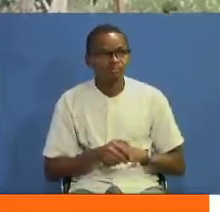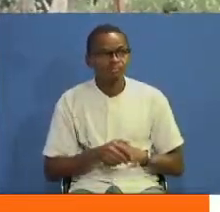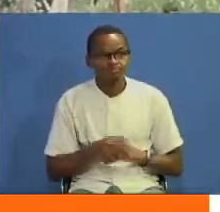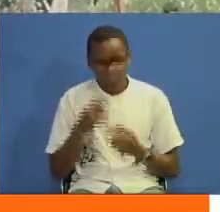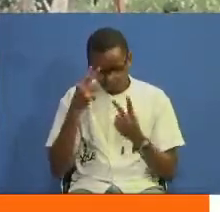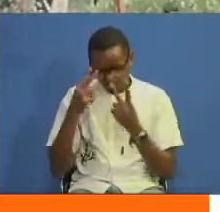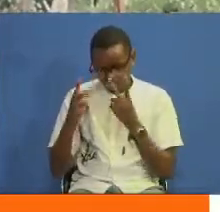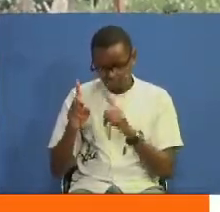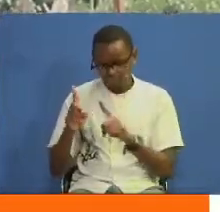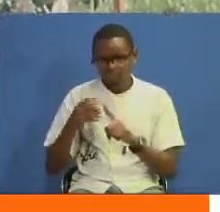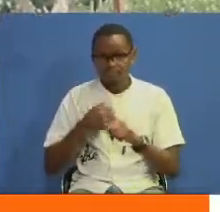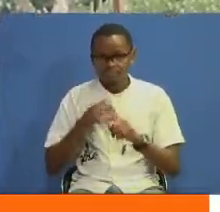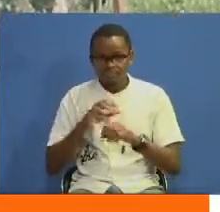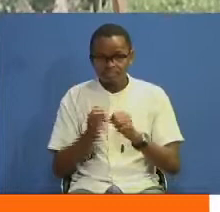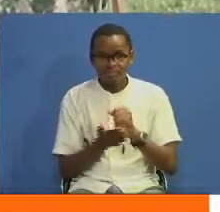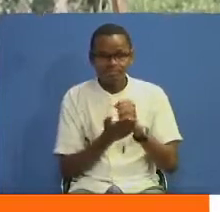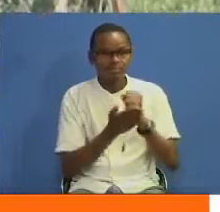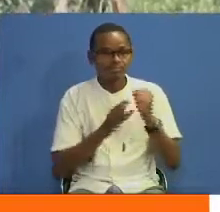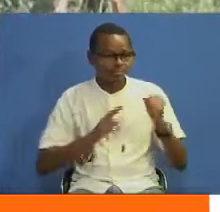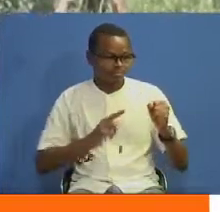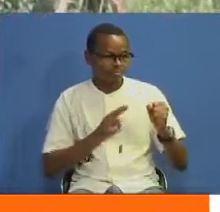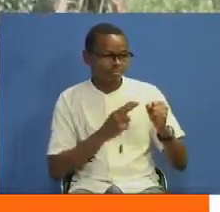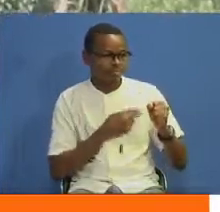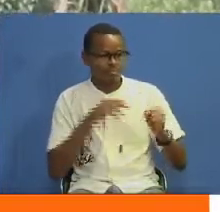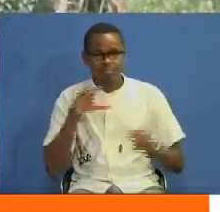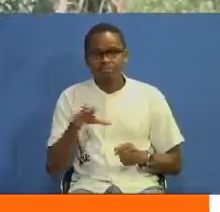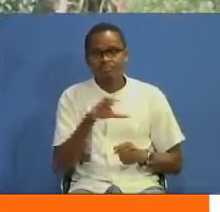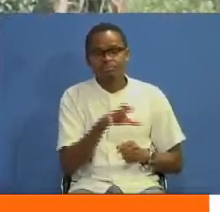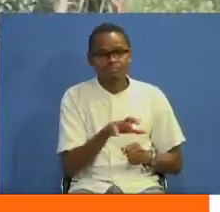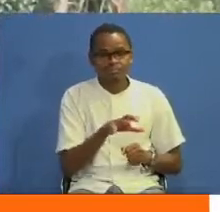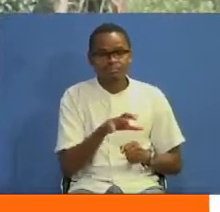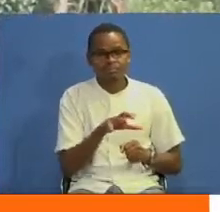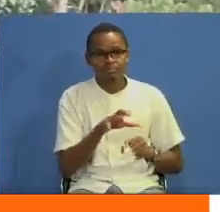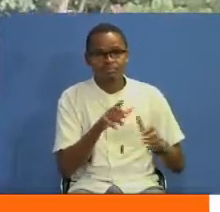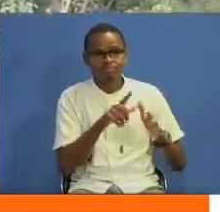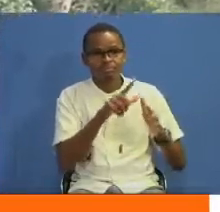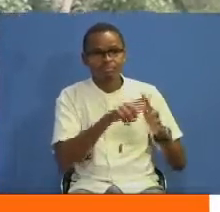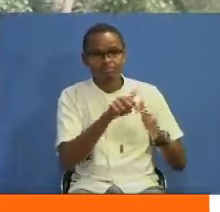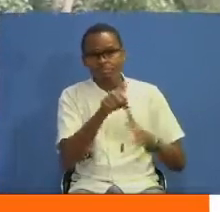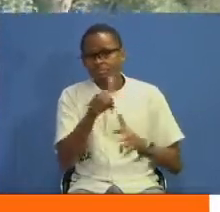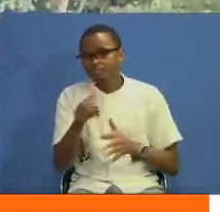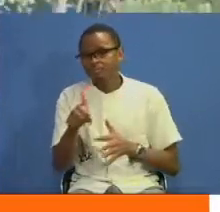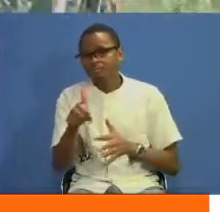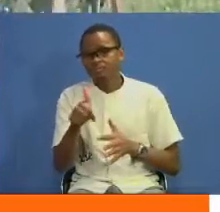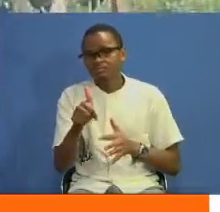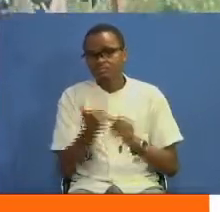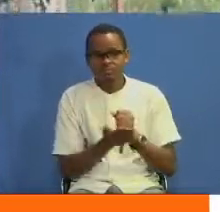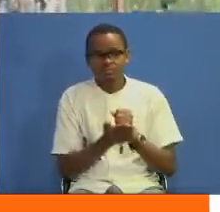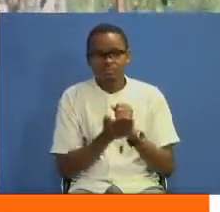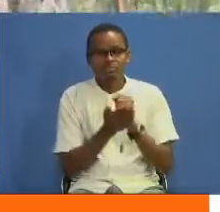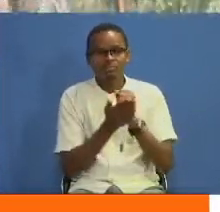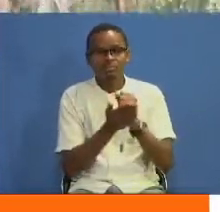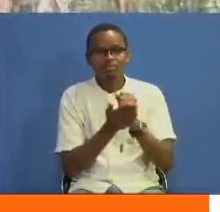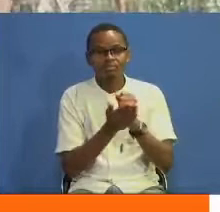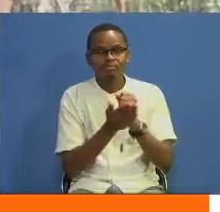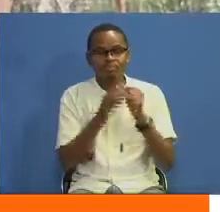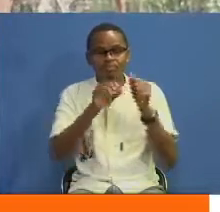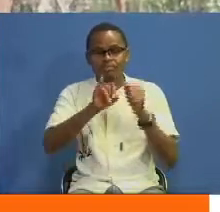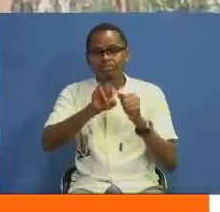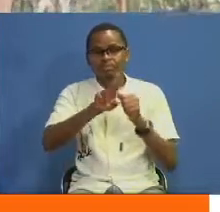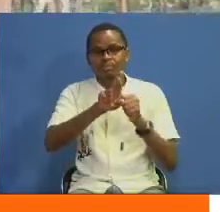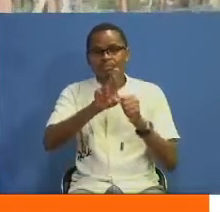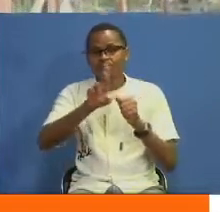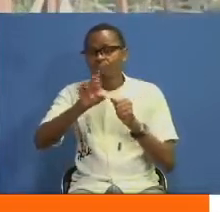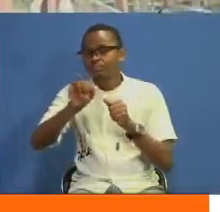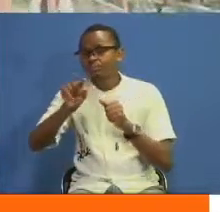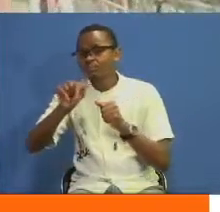hiyo markup akitusaidia kutafutia sisi market, alafu kitu kingine tena akitusaidia mambo ya irrigation, kwa maana wakati